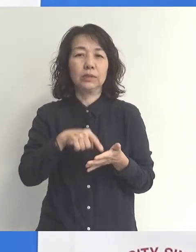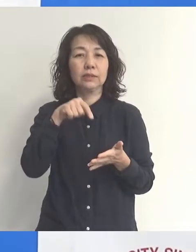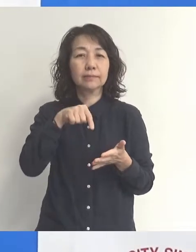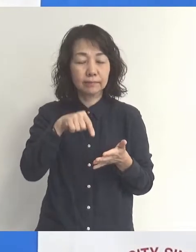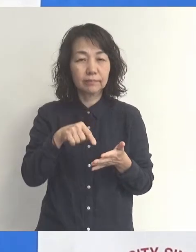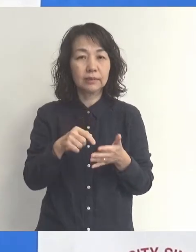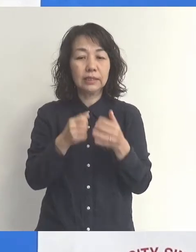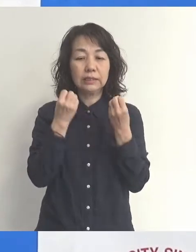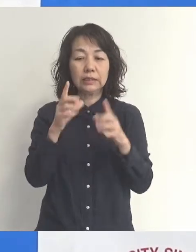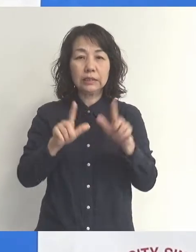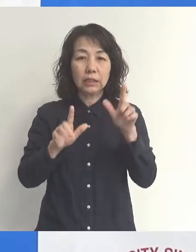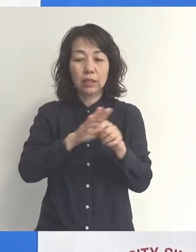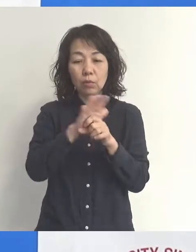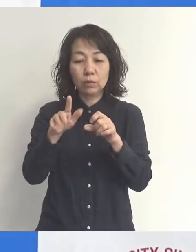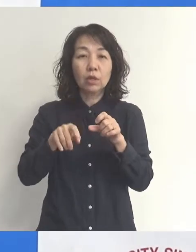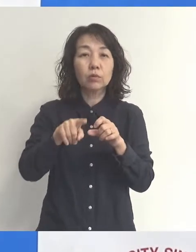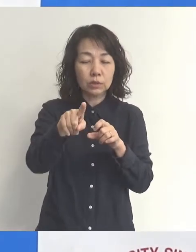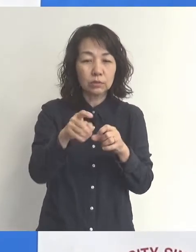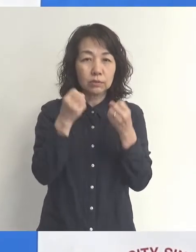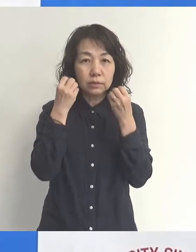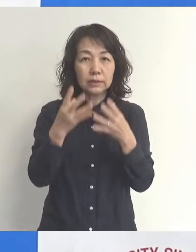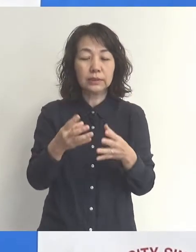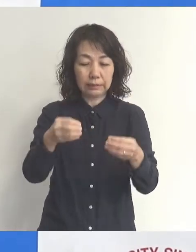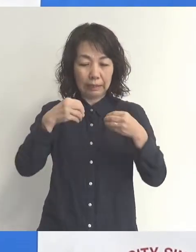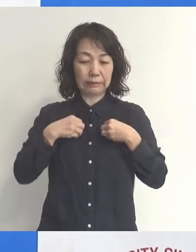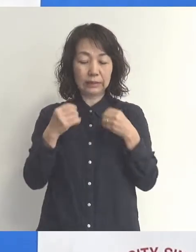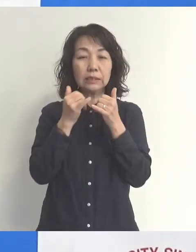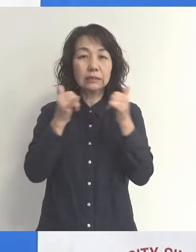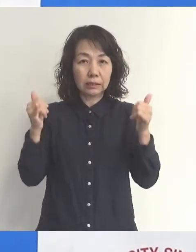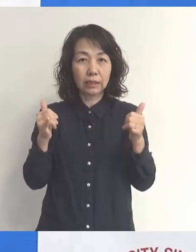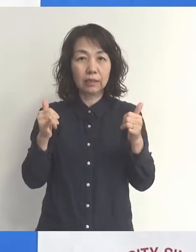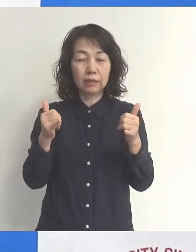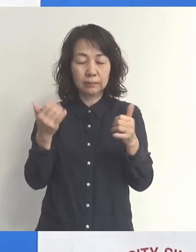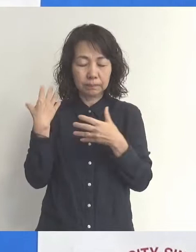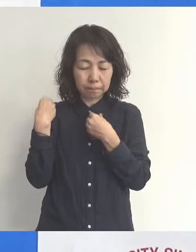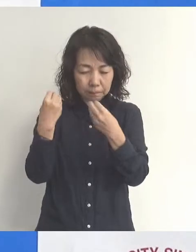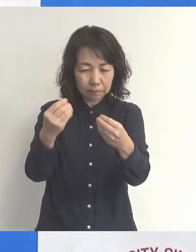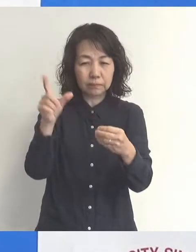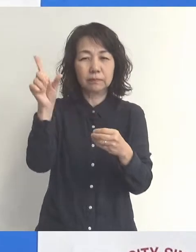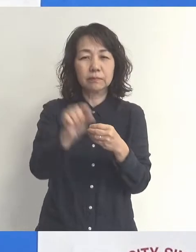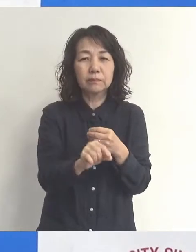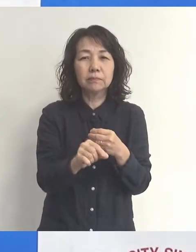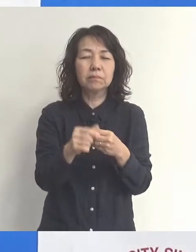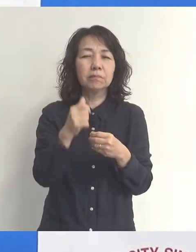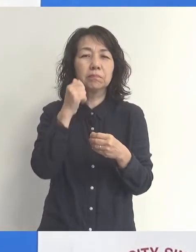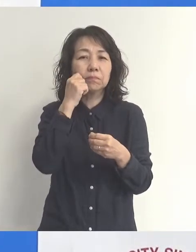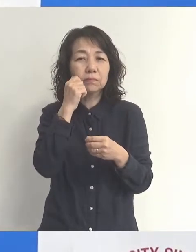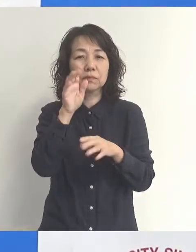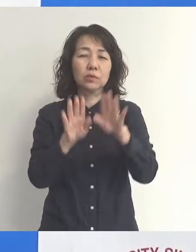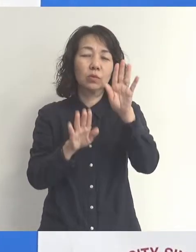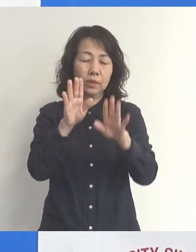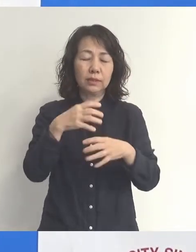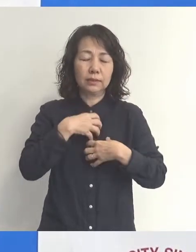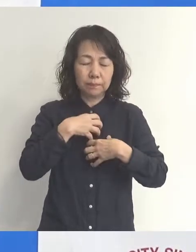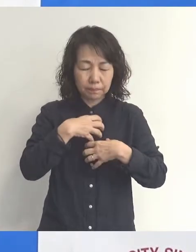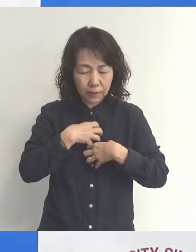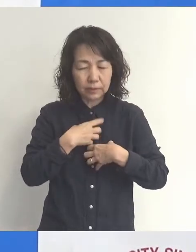新型コロナウイルスの新規感染者が依然減少傾向にないことを心配しております